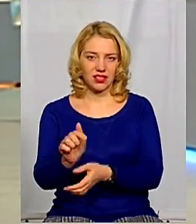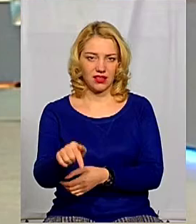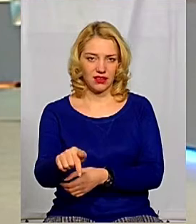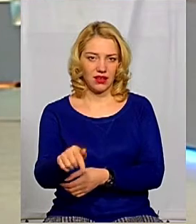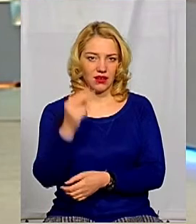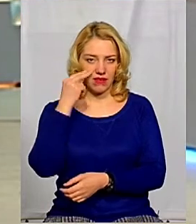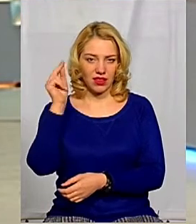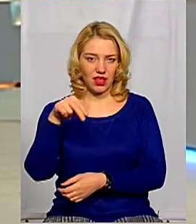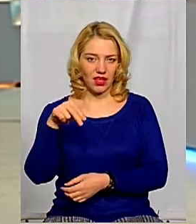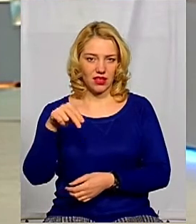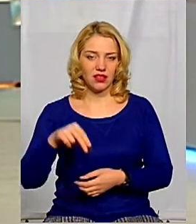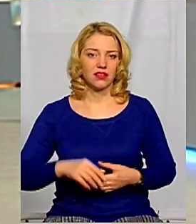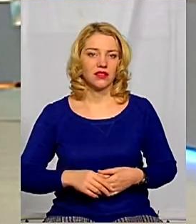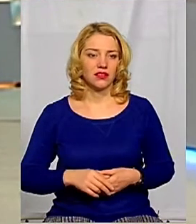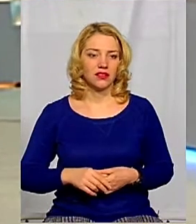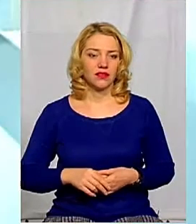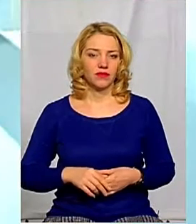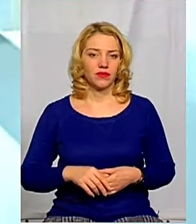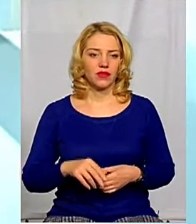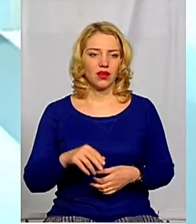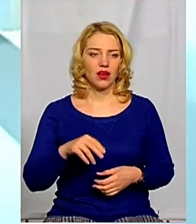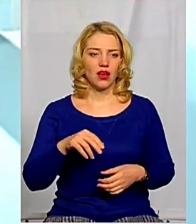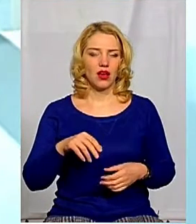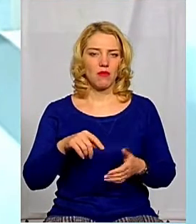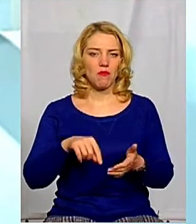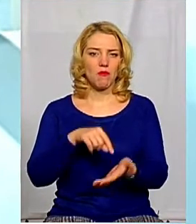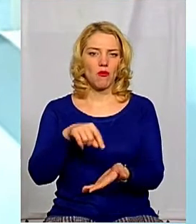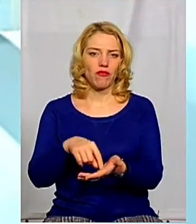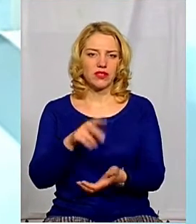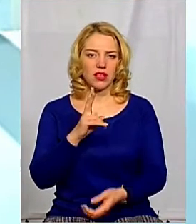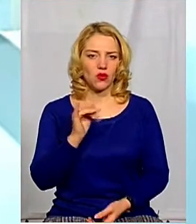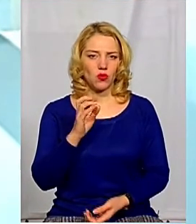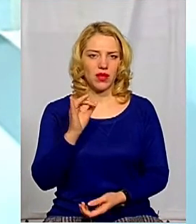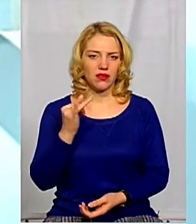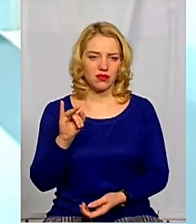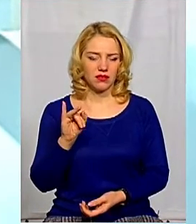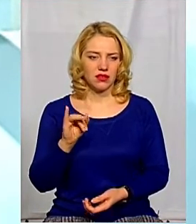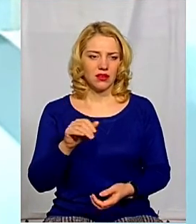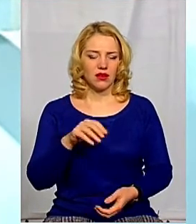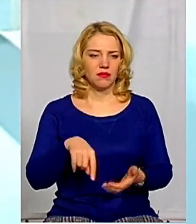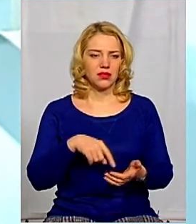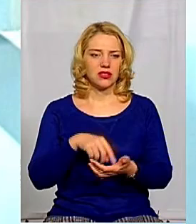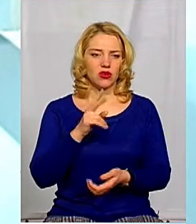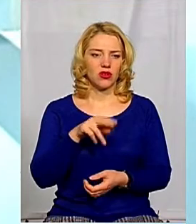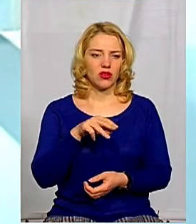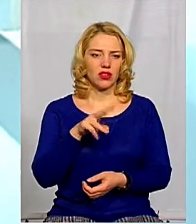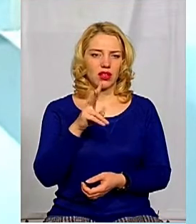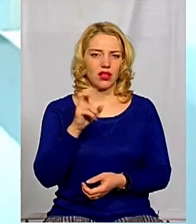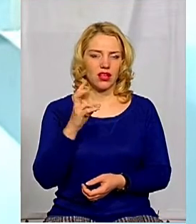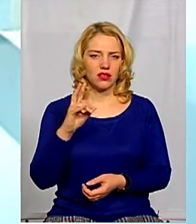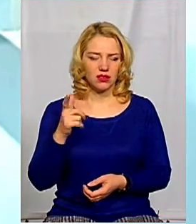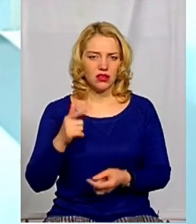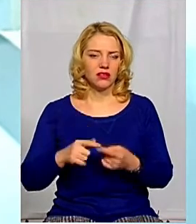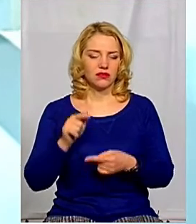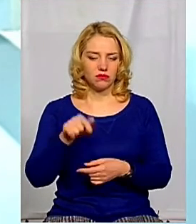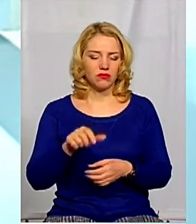зараз в Китаї, в провінції Хубей, в самій місті Ухань. Всі є шанси